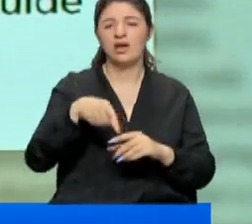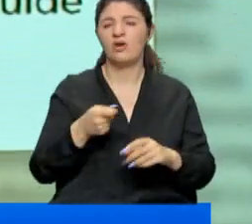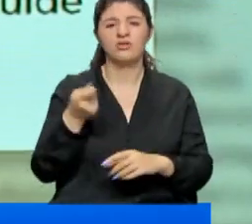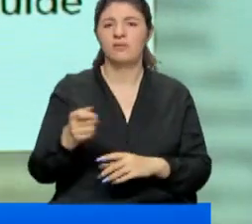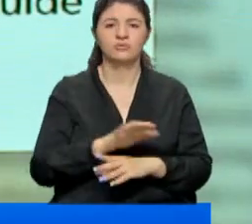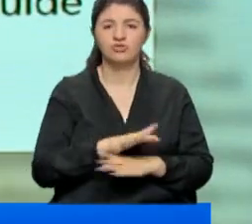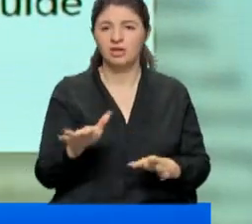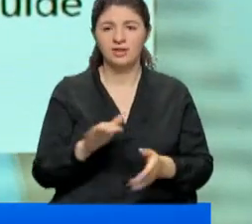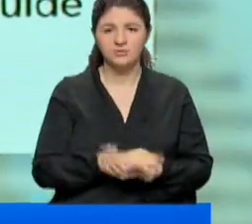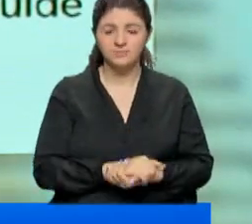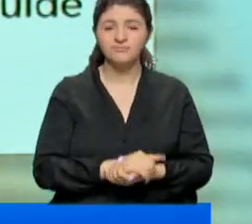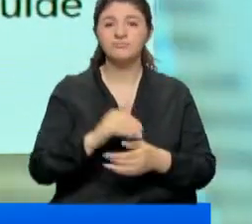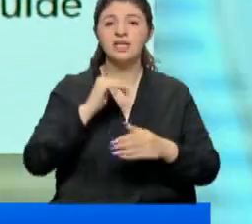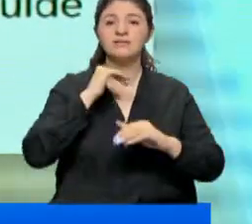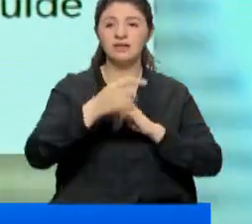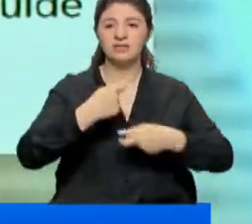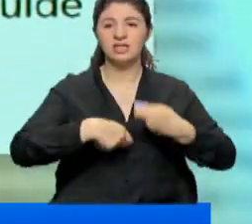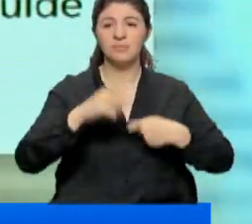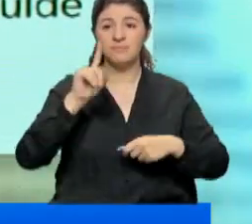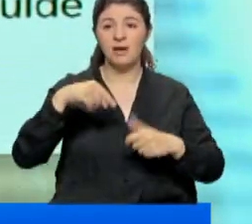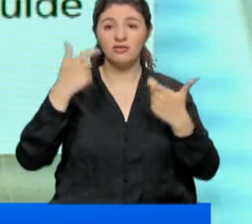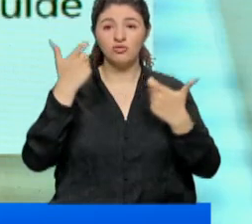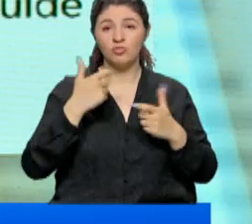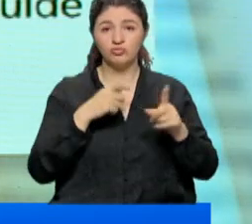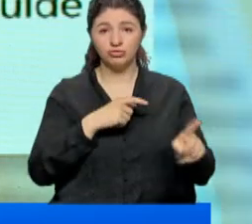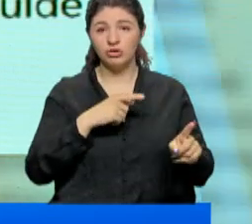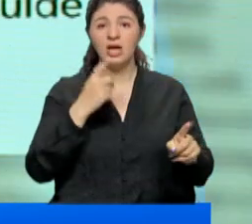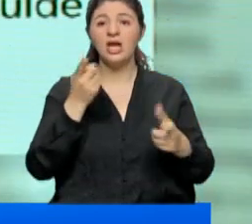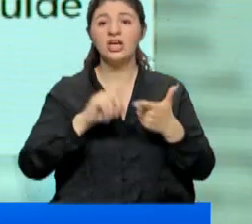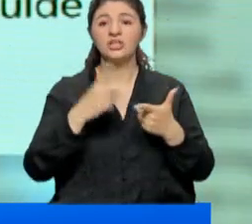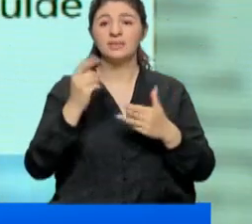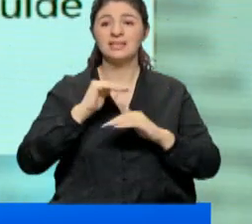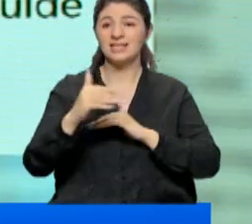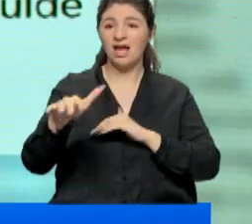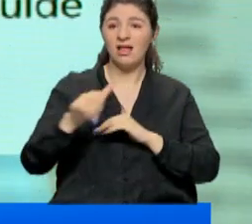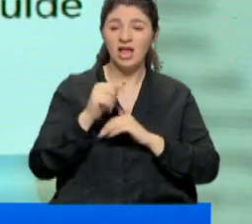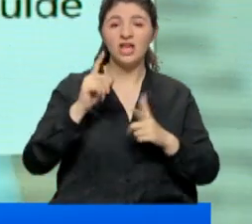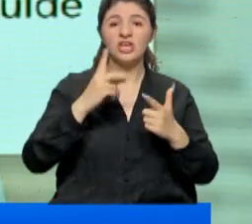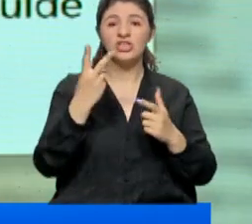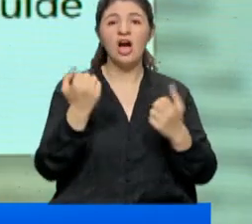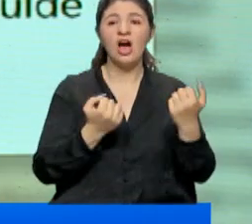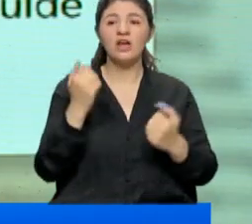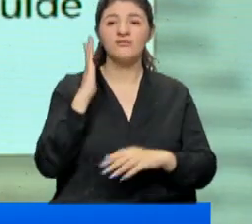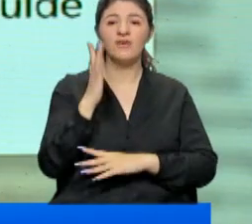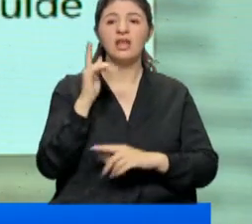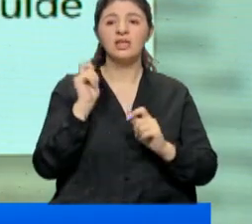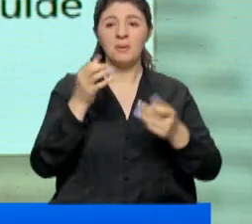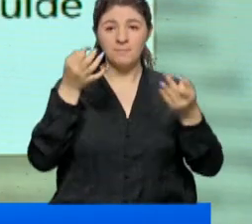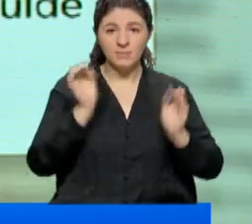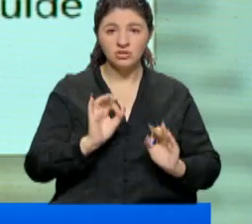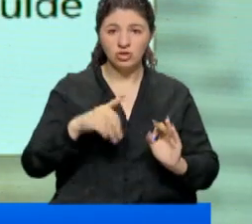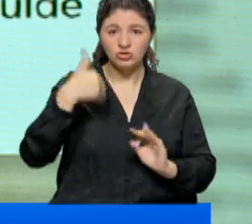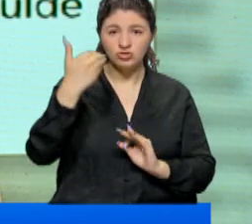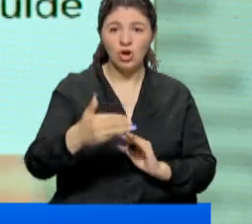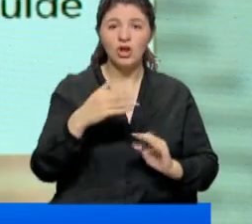ödemeyecek BiTaksi işleten bir vergi mükellefi ikinci bir taksi alarak iki araçla faaliyette bulunmaya